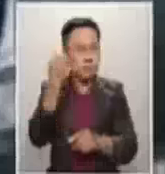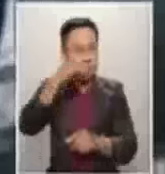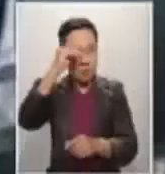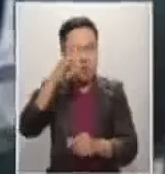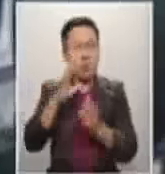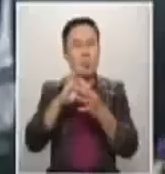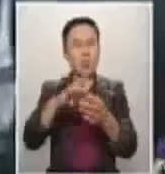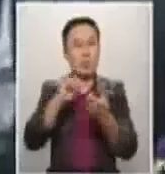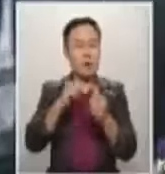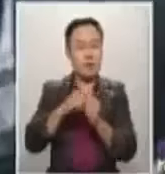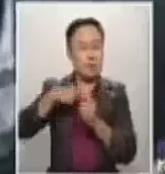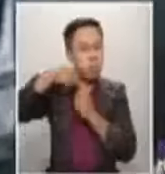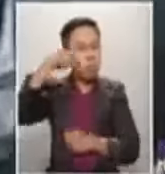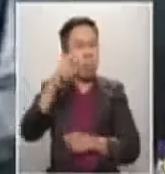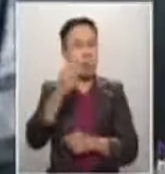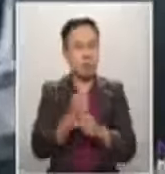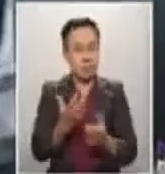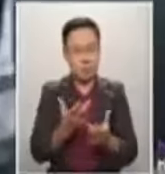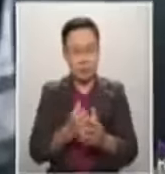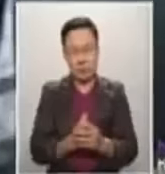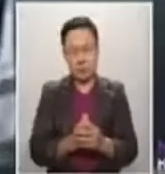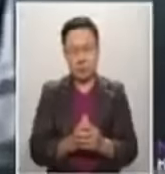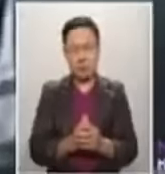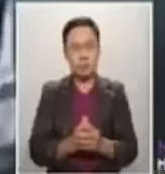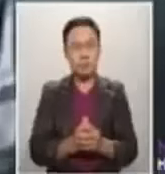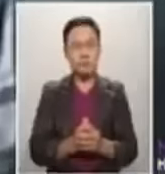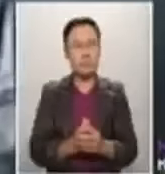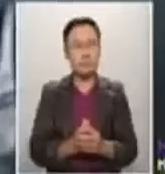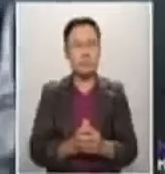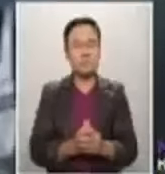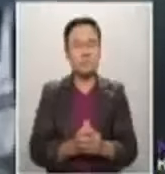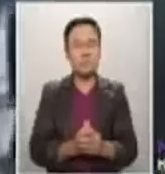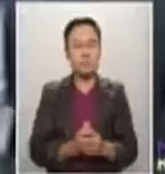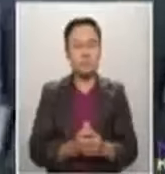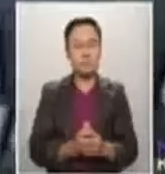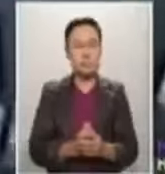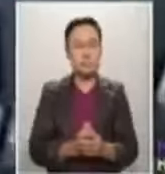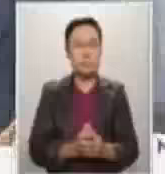ราะว่าก็กังวลเหมือนกันว่าผู้ต้องหาอาจจะคิดมากและอาจจะทำร้ายตัวเองได้นะคะ